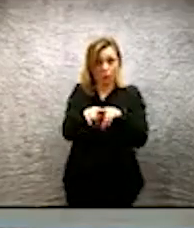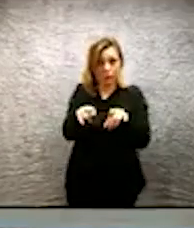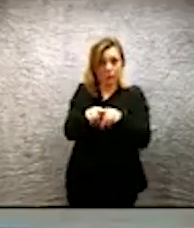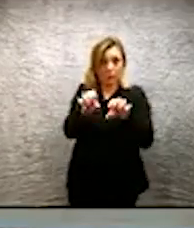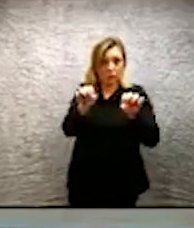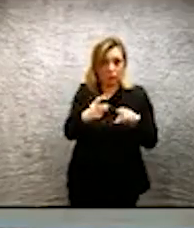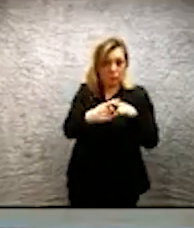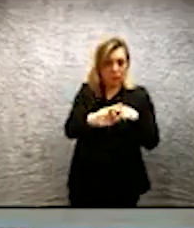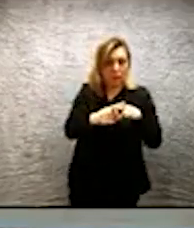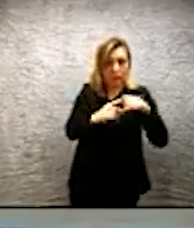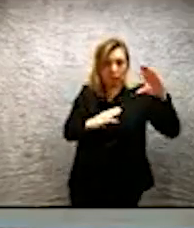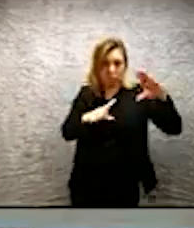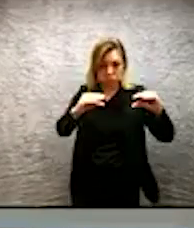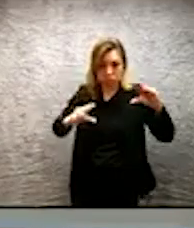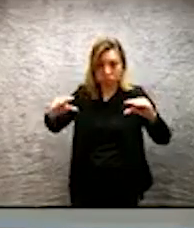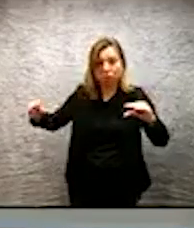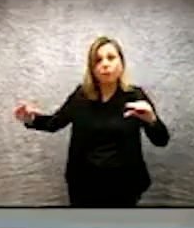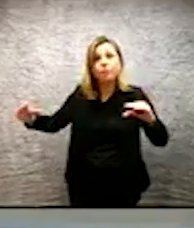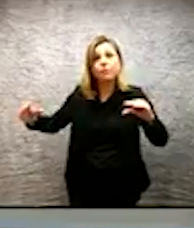on a un potentiel financier